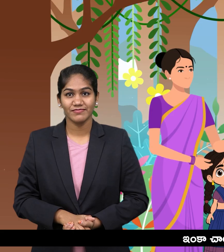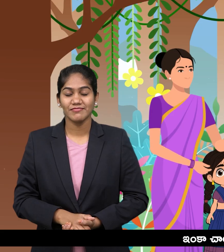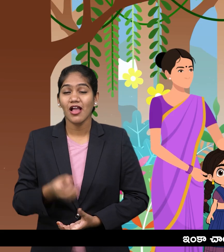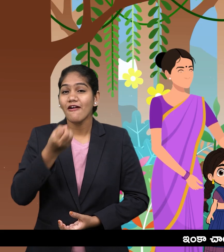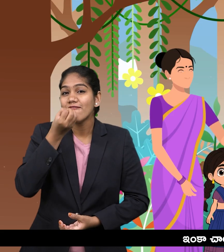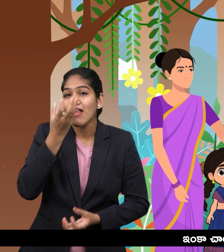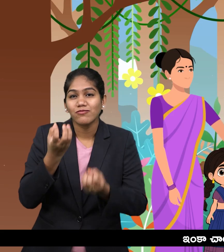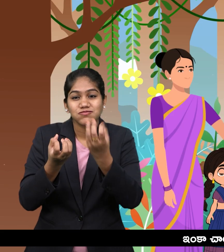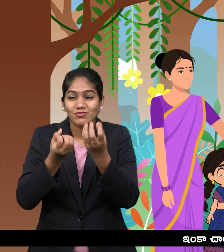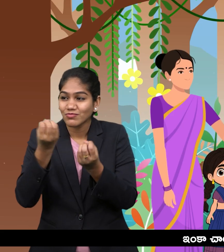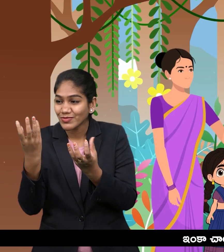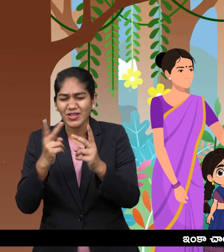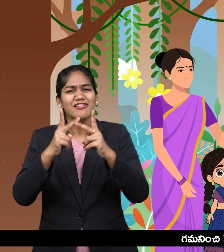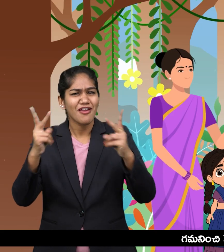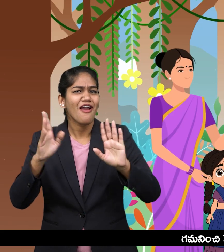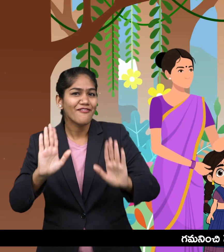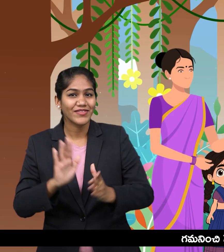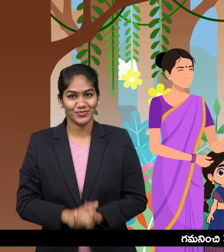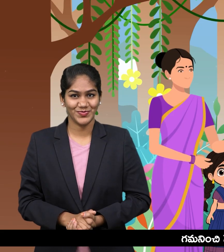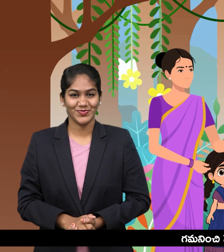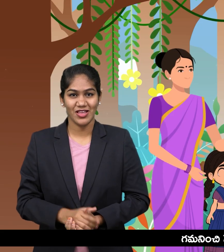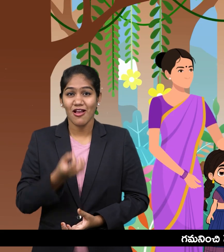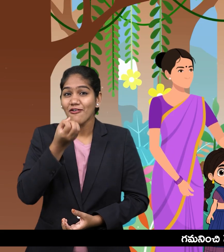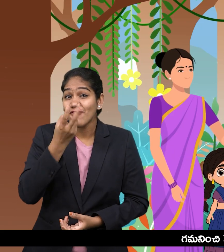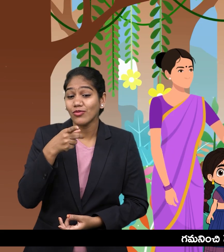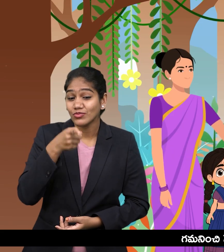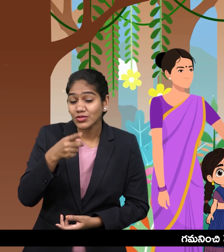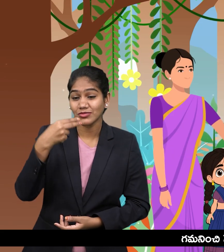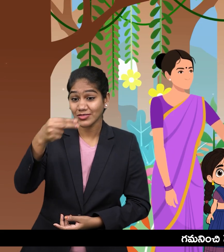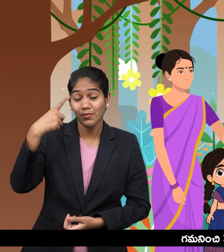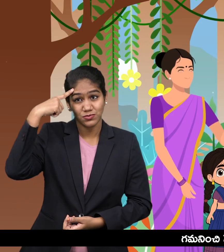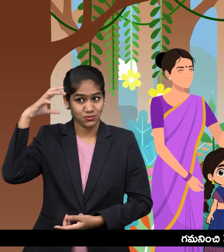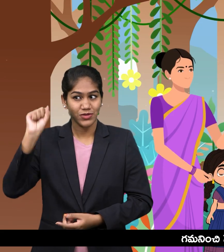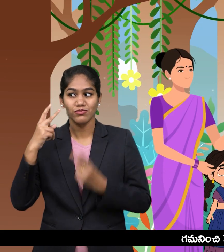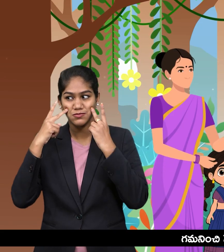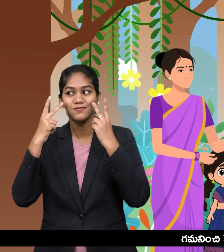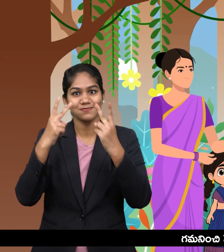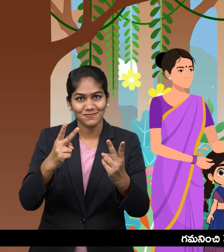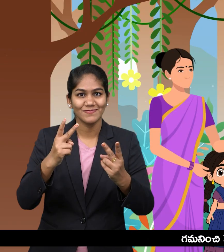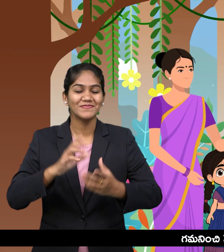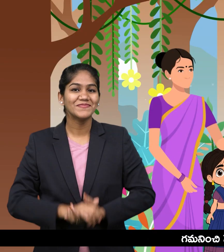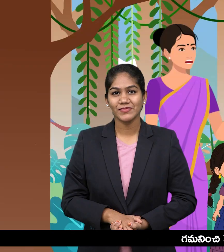ఇంకా చాలా పువ్వులు ఉన్నాయి. గమనించి పేర్లను గుర్తుంచుకోండి.